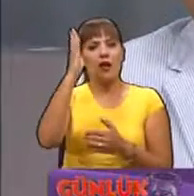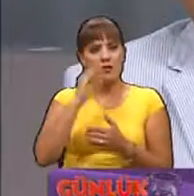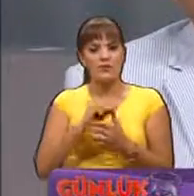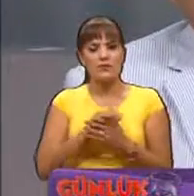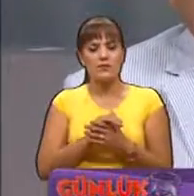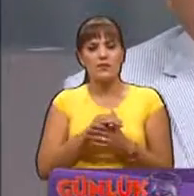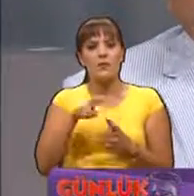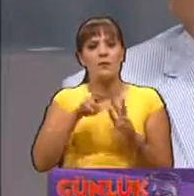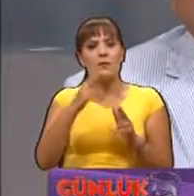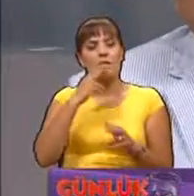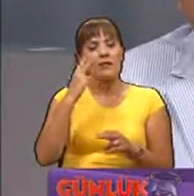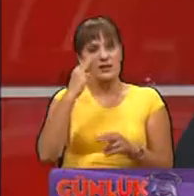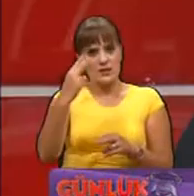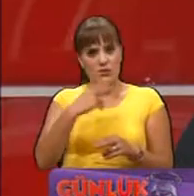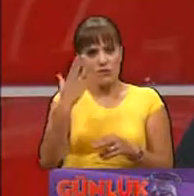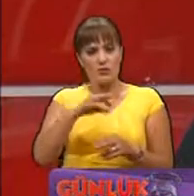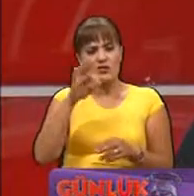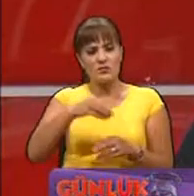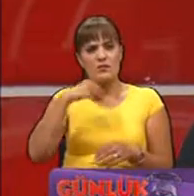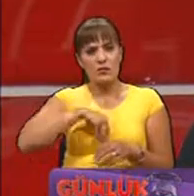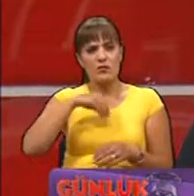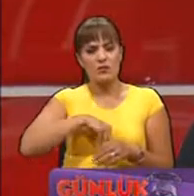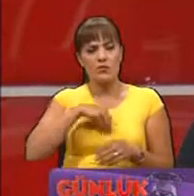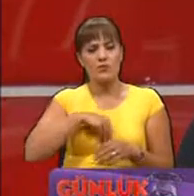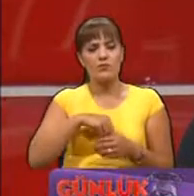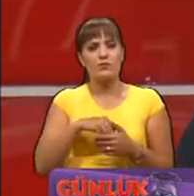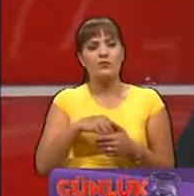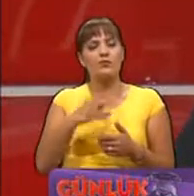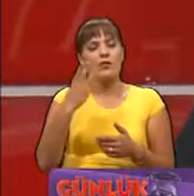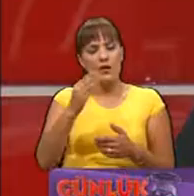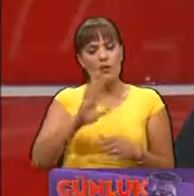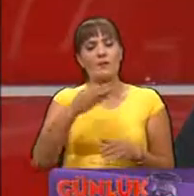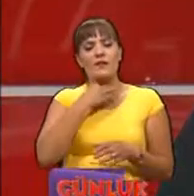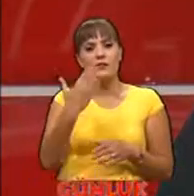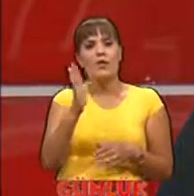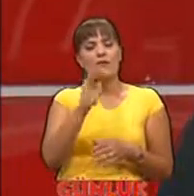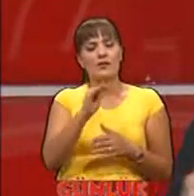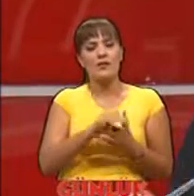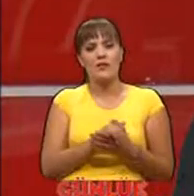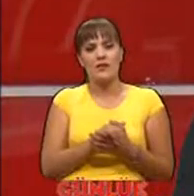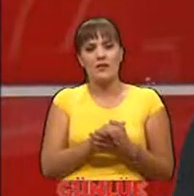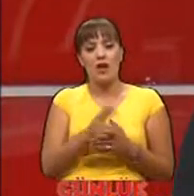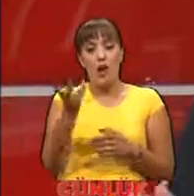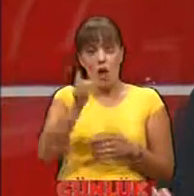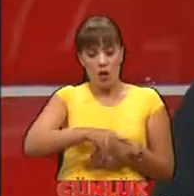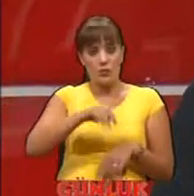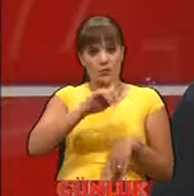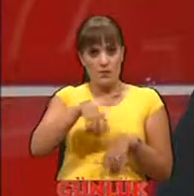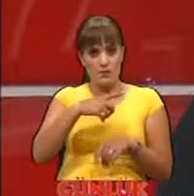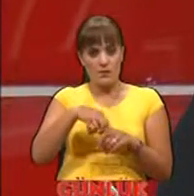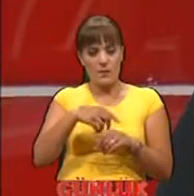anlaşıldı. Peki Mahmure Hanımcığım, izleyin olur mu? Şimdi tamam, sanıyorum şimdi yanıtını alacaksınız. Tamam, tamam, hoşçakalın. Teşekkür hoşçakalın ederim, hoşçakalın. Sağ ol. Ölüm